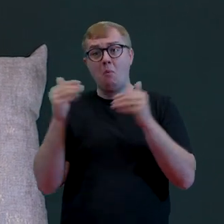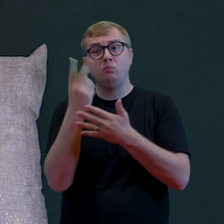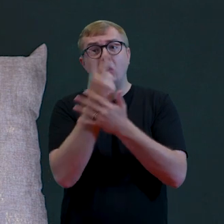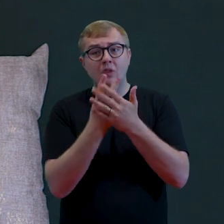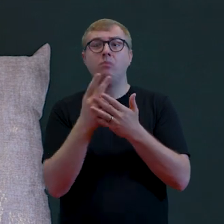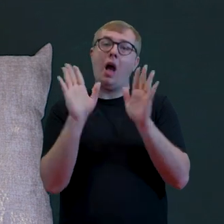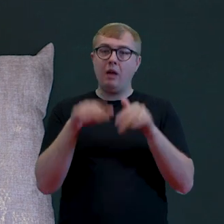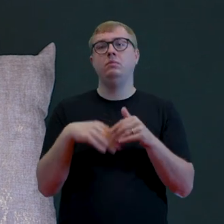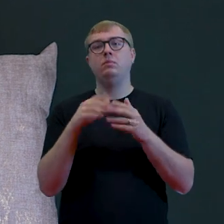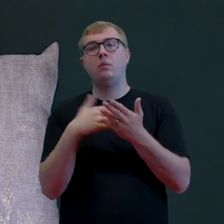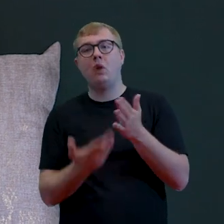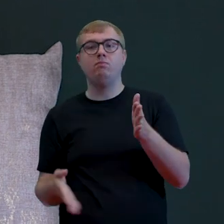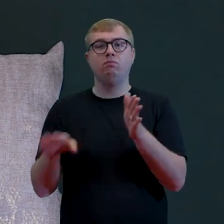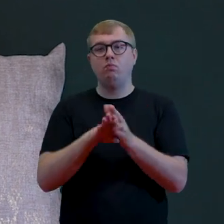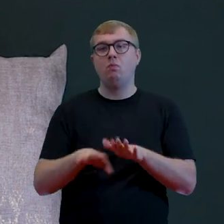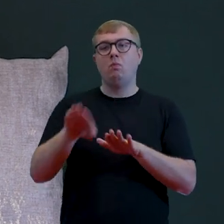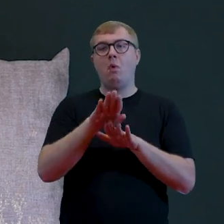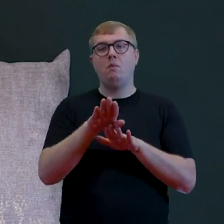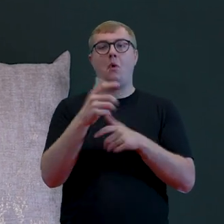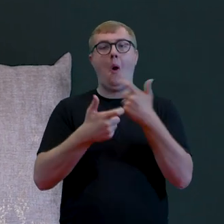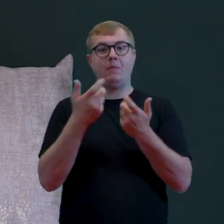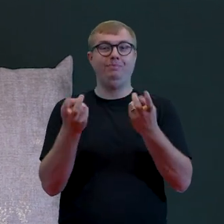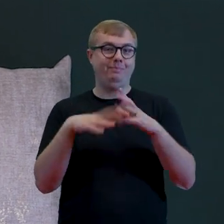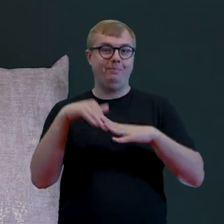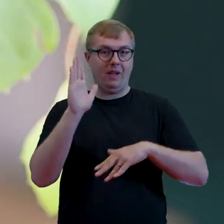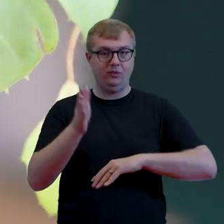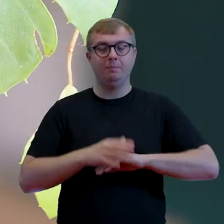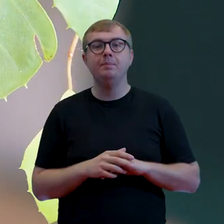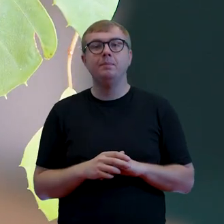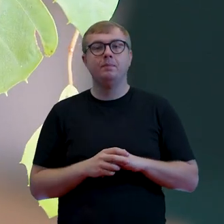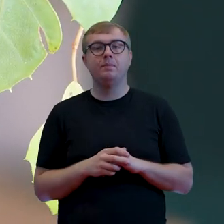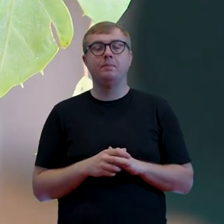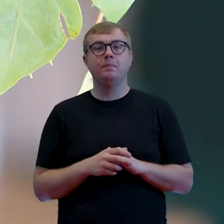przeczytać Aha takie fajne zajęcia będą będę zbuduję sobie podłaźniczkę